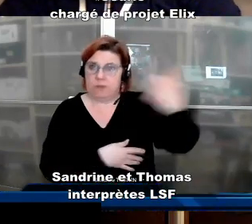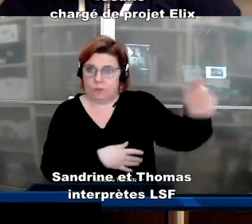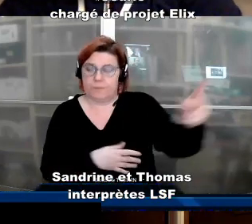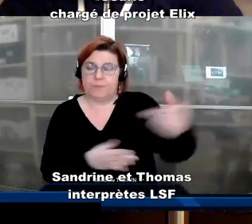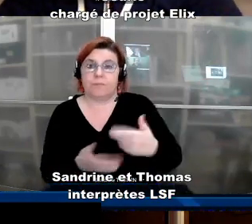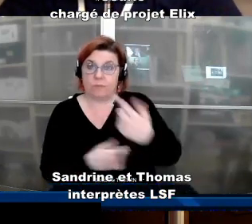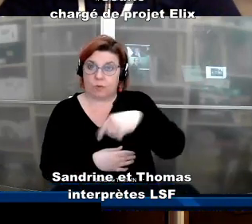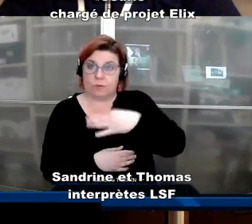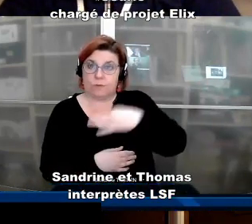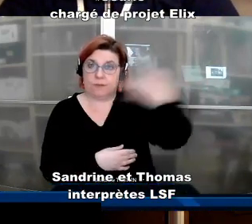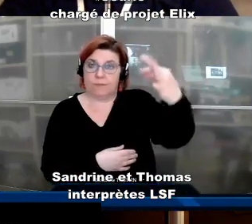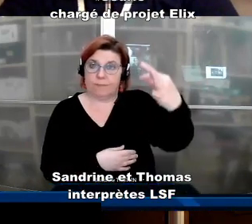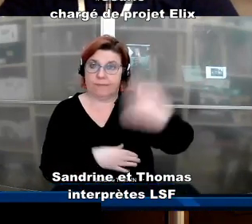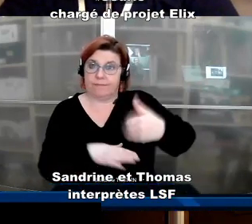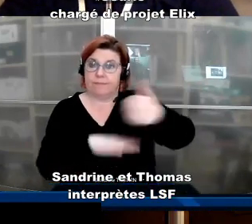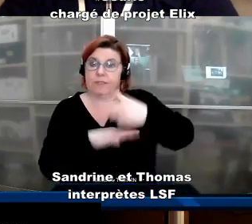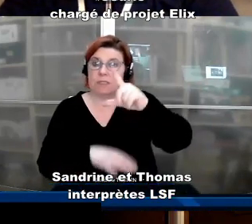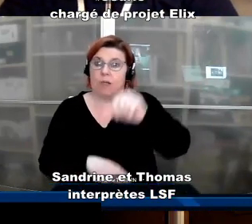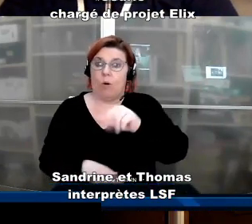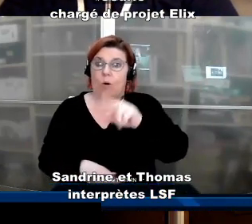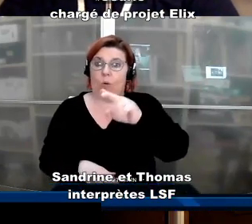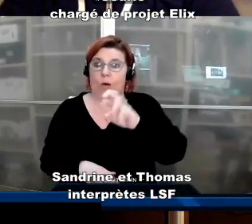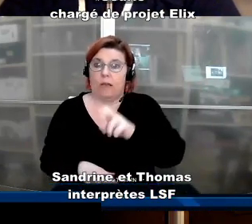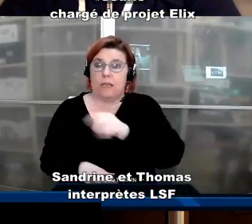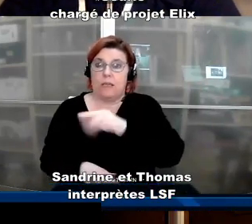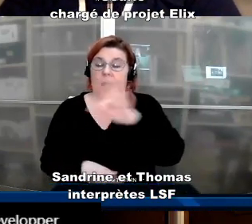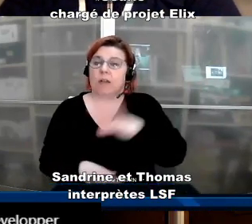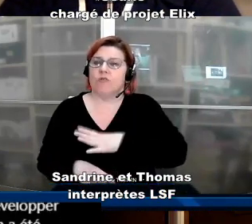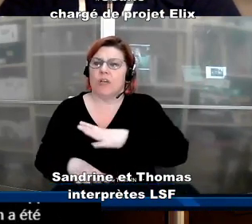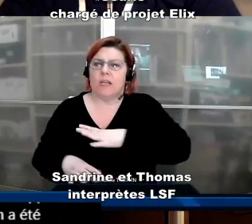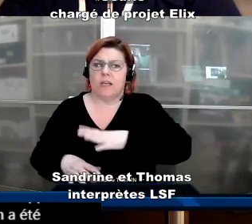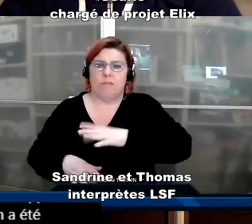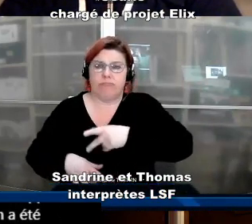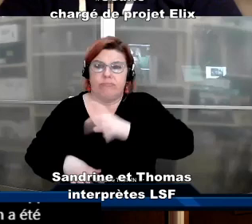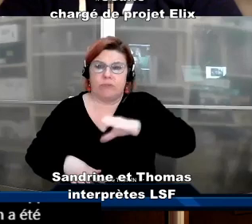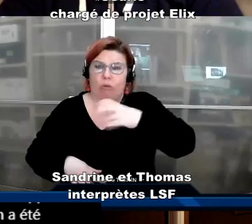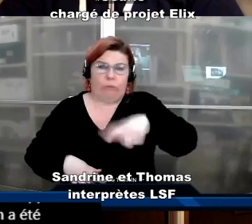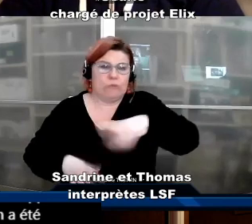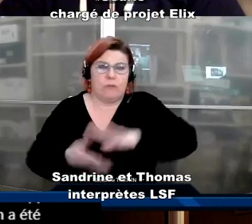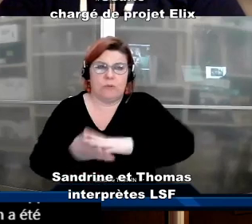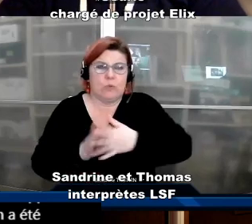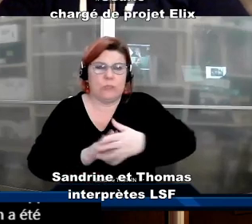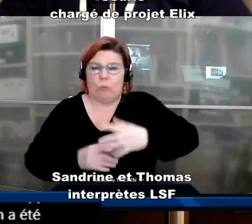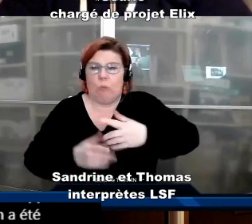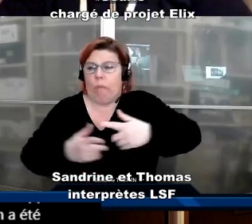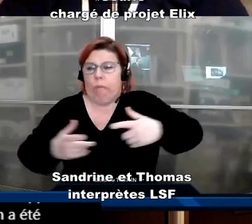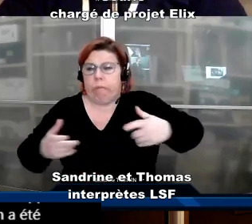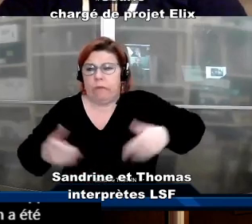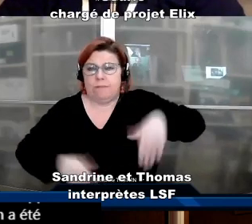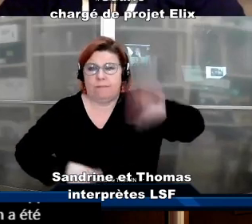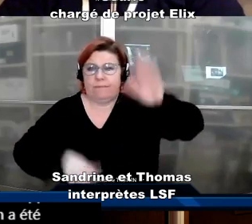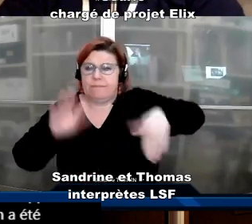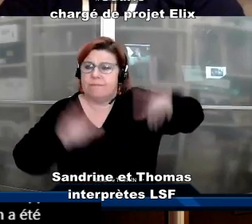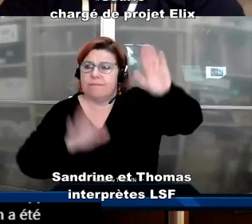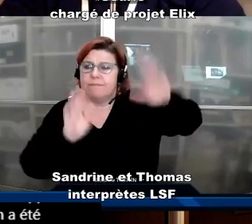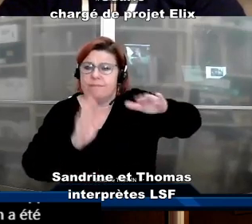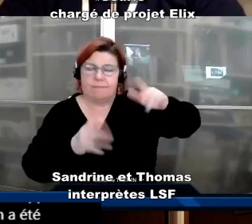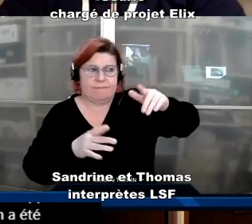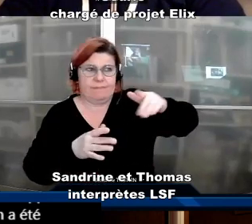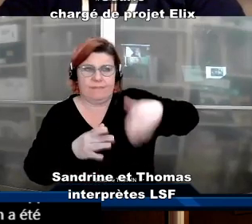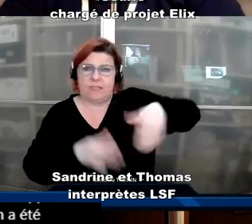On a été lauréat. Alors c'est un concours. Hein. Il y a plusieurs centaines d'associations qui chaque année